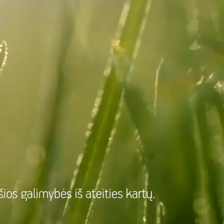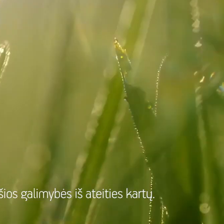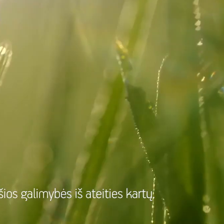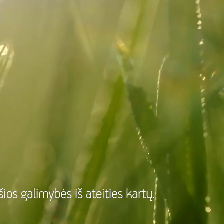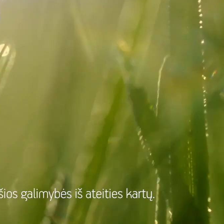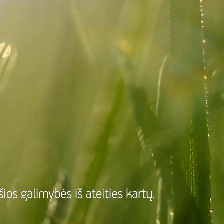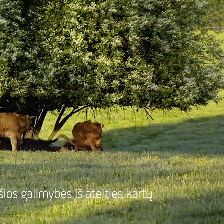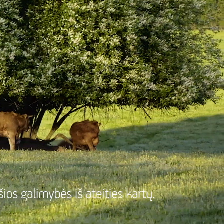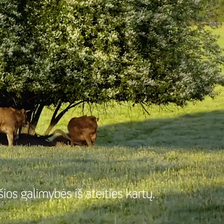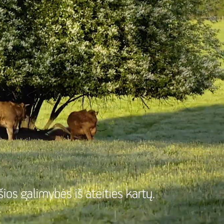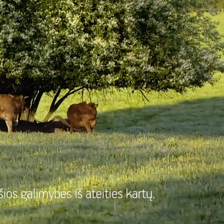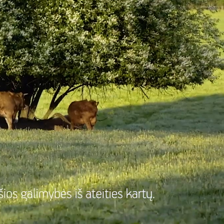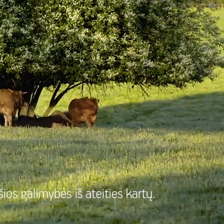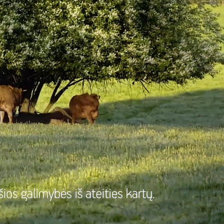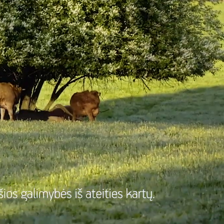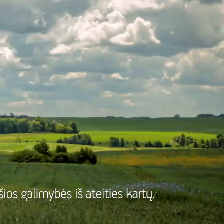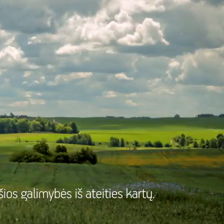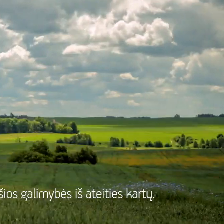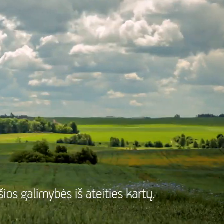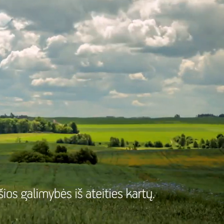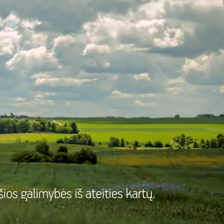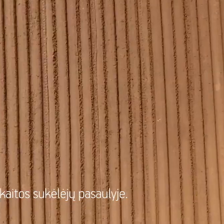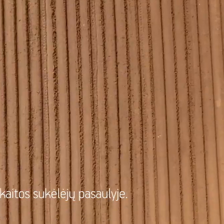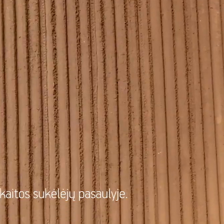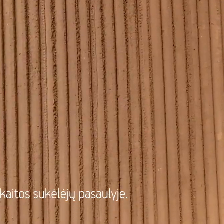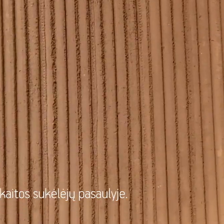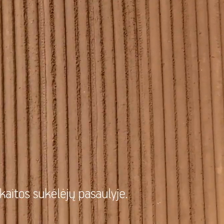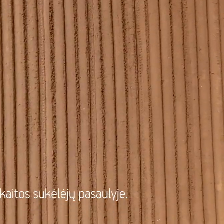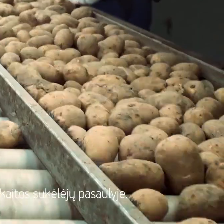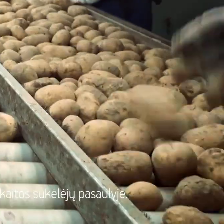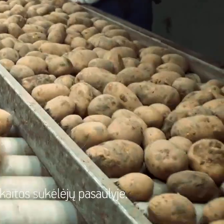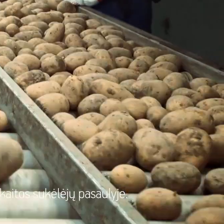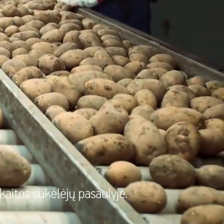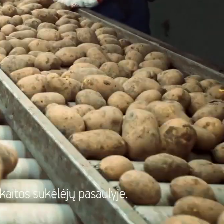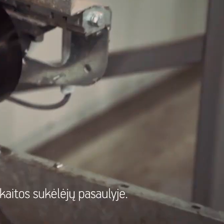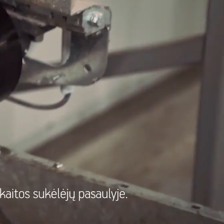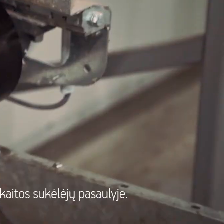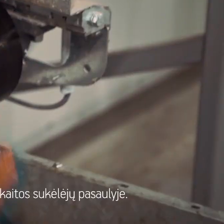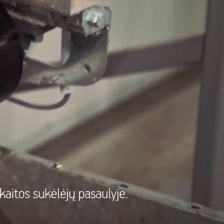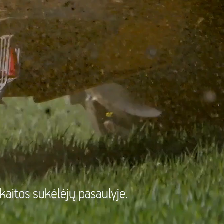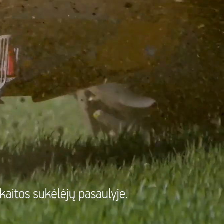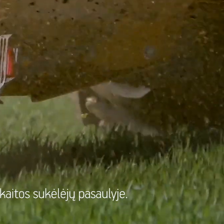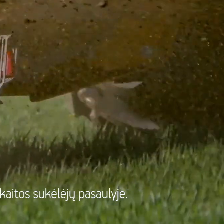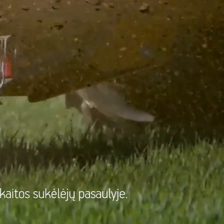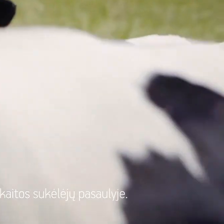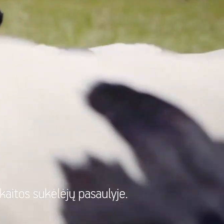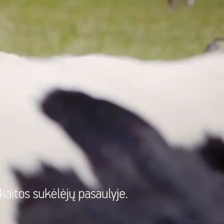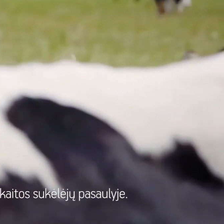poreikius šiandien, neatimant šios galimybės iš ateities kartų. Maisto gamybos grandinė yra viena didžiausių